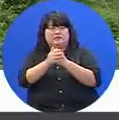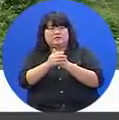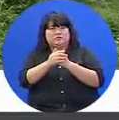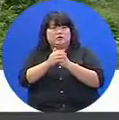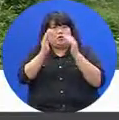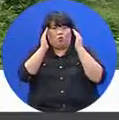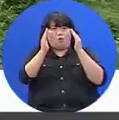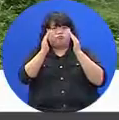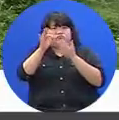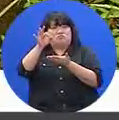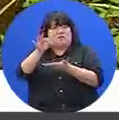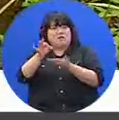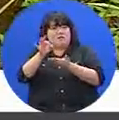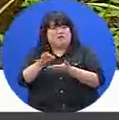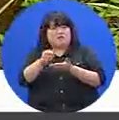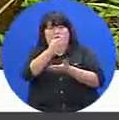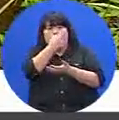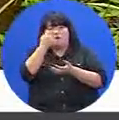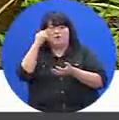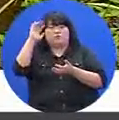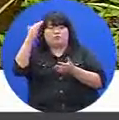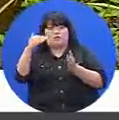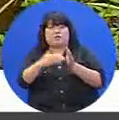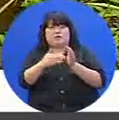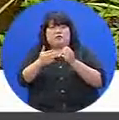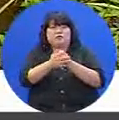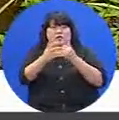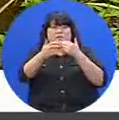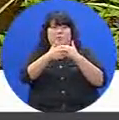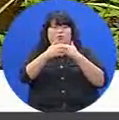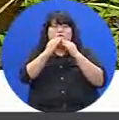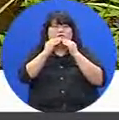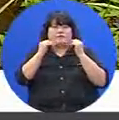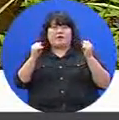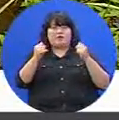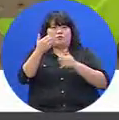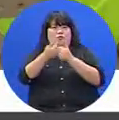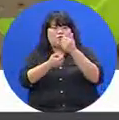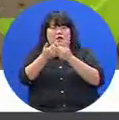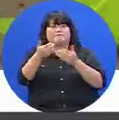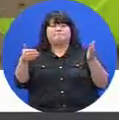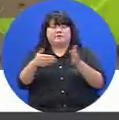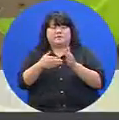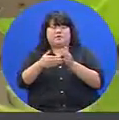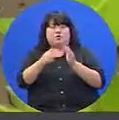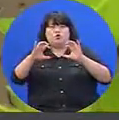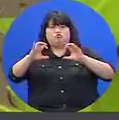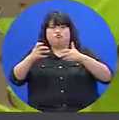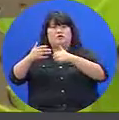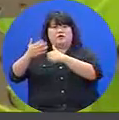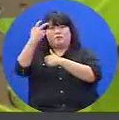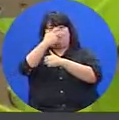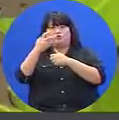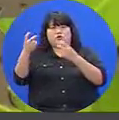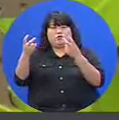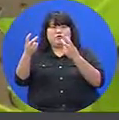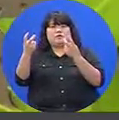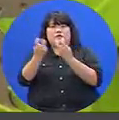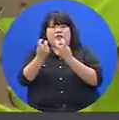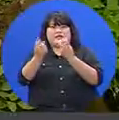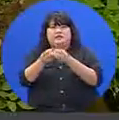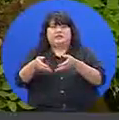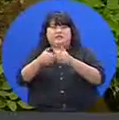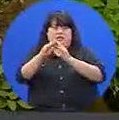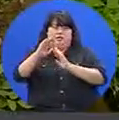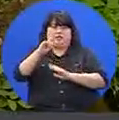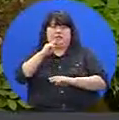학술적 생태적 가치가 다시 한번 확인됐다며 병원 부지 논란에 종지부를 짓고 국가 차원의 보전관리 대책을 수립해야